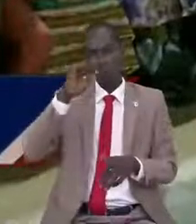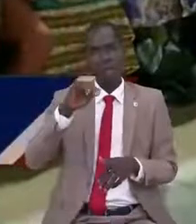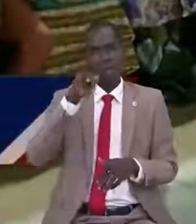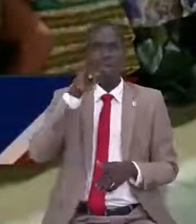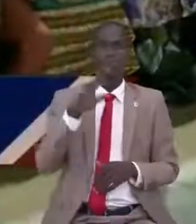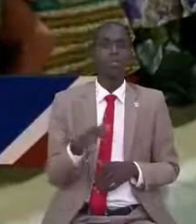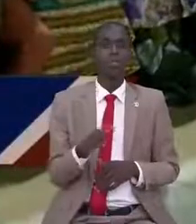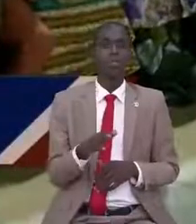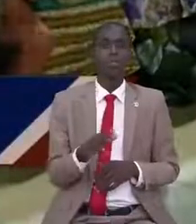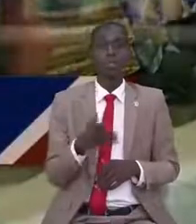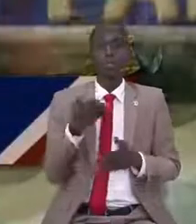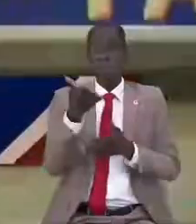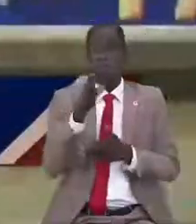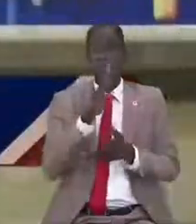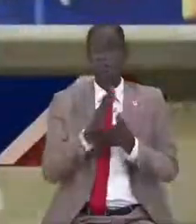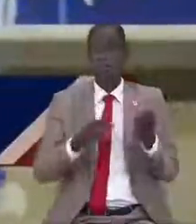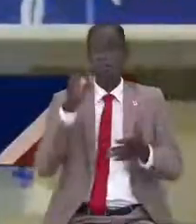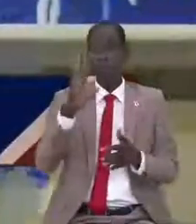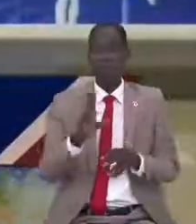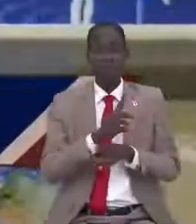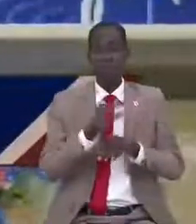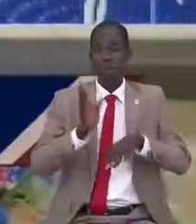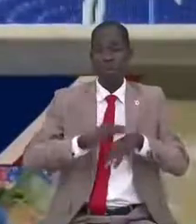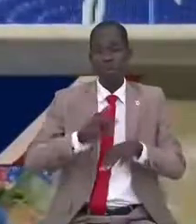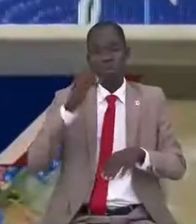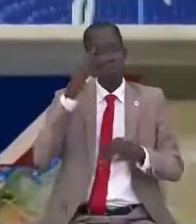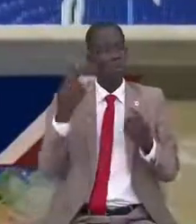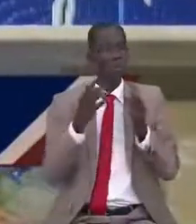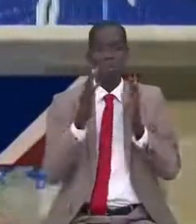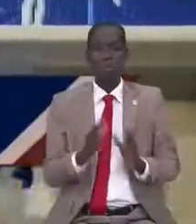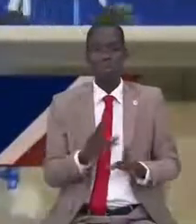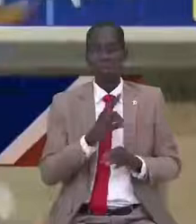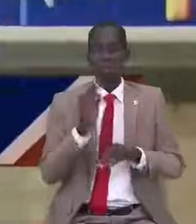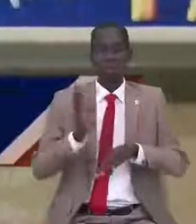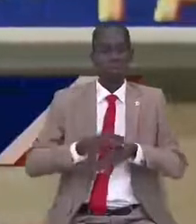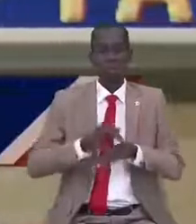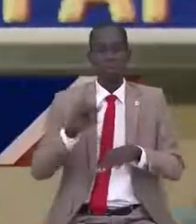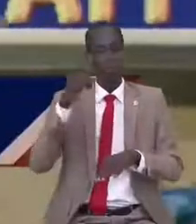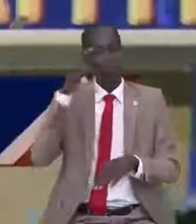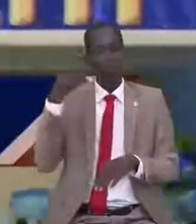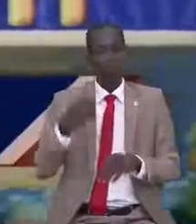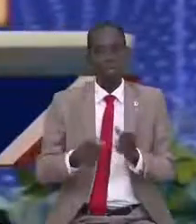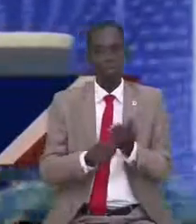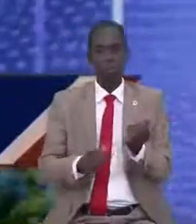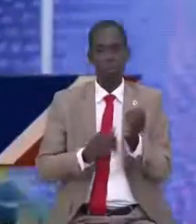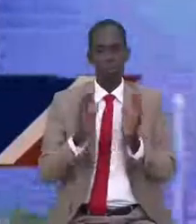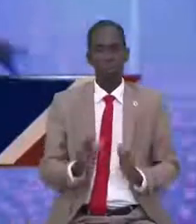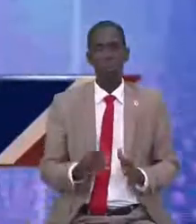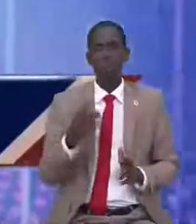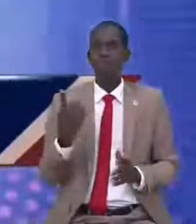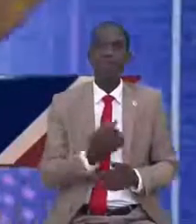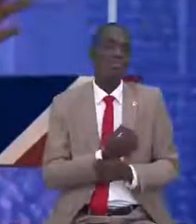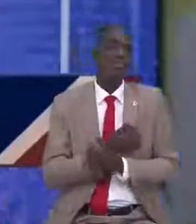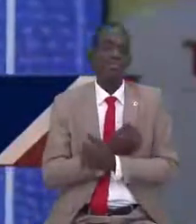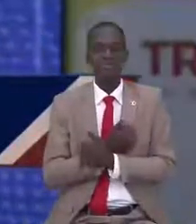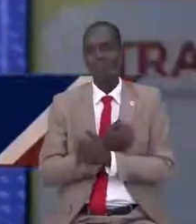homme. Ouais. Il y a des prédicateurs qui n'avertissent pas le pécheur, qui n'avertissent pas le rétrograde. Ils sont